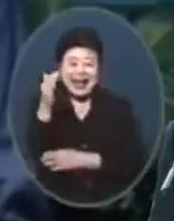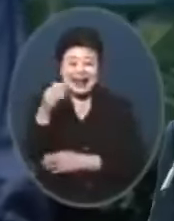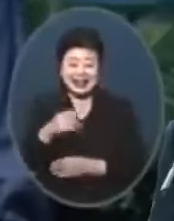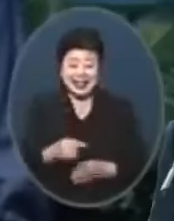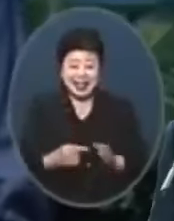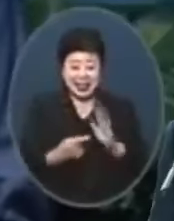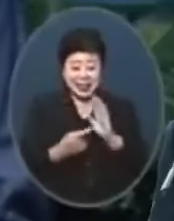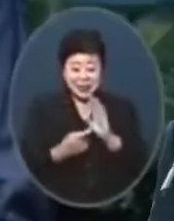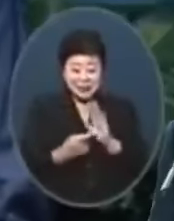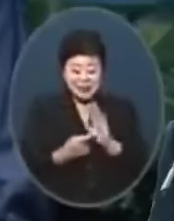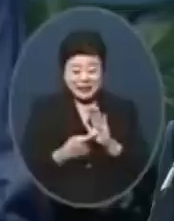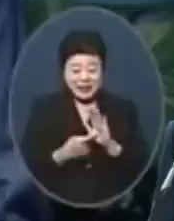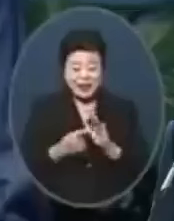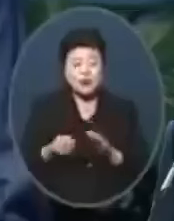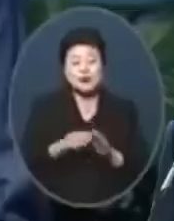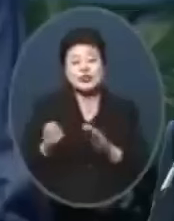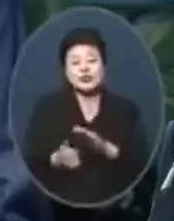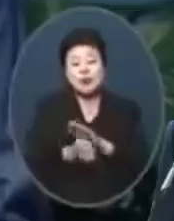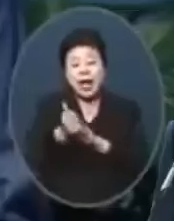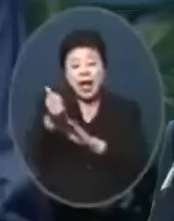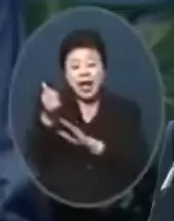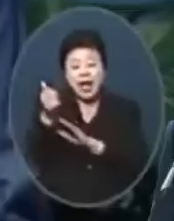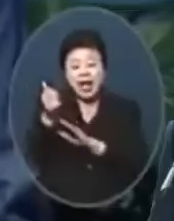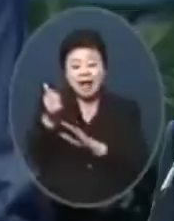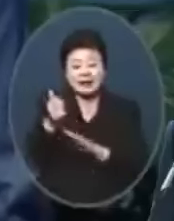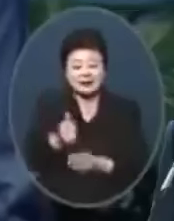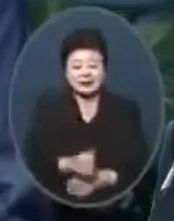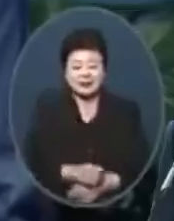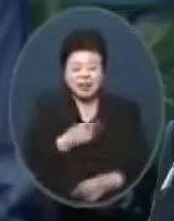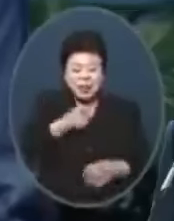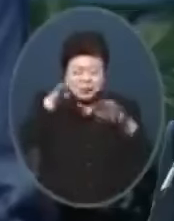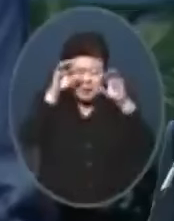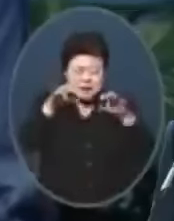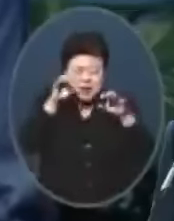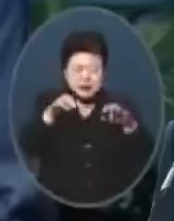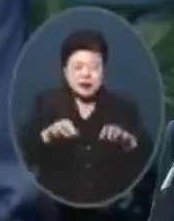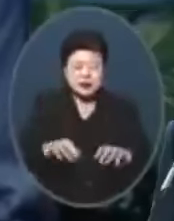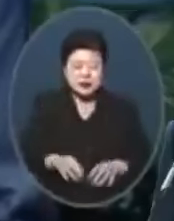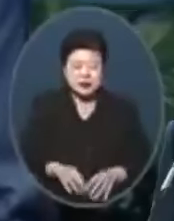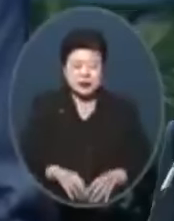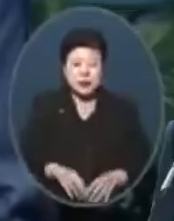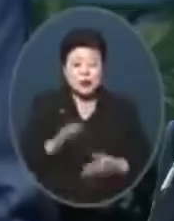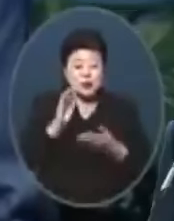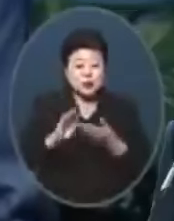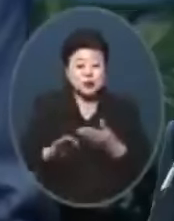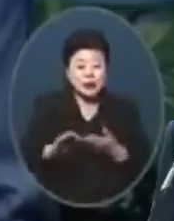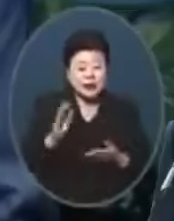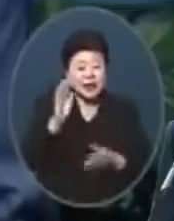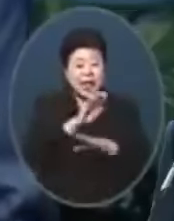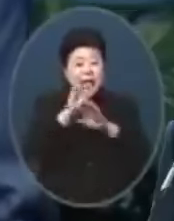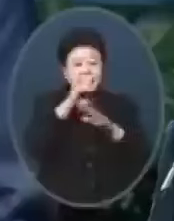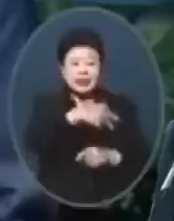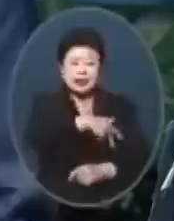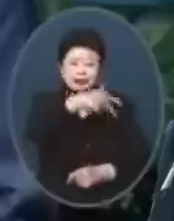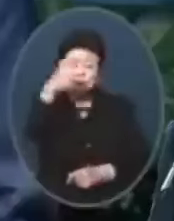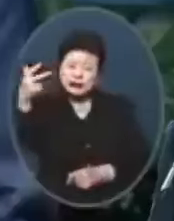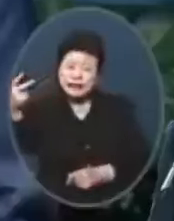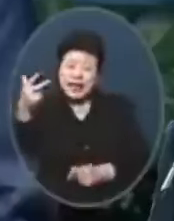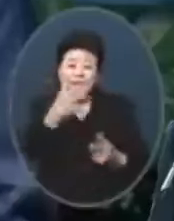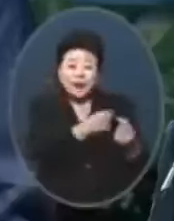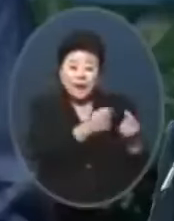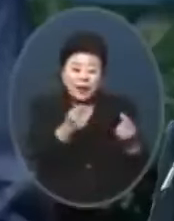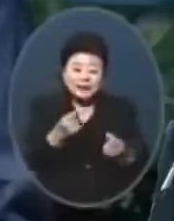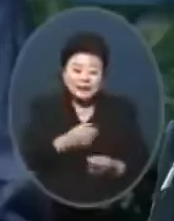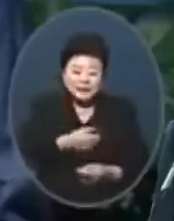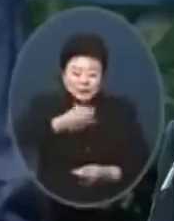않습니까? 우리 소망은 빈 내린 후에 하늘에 무지개처럼